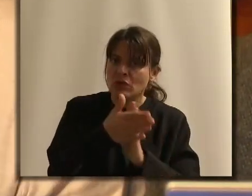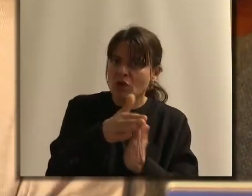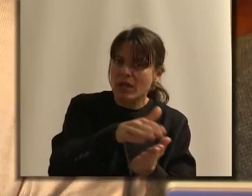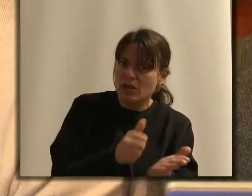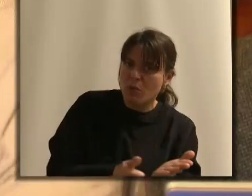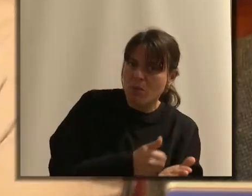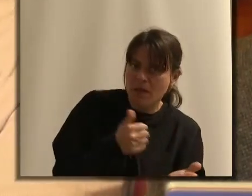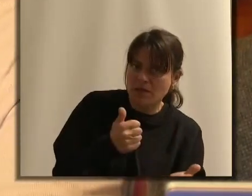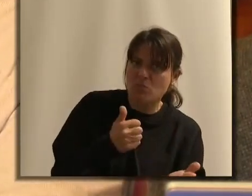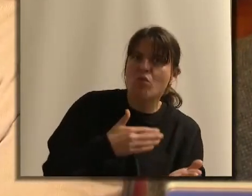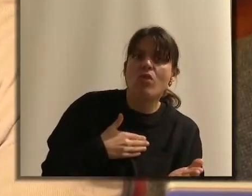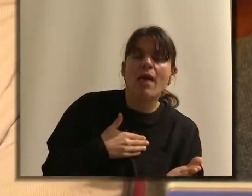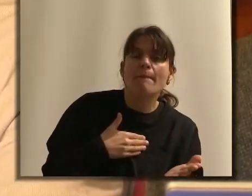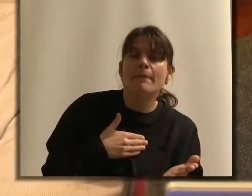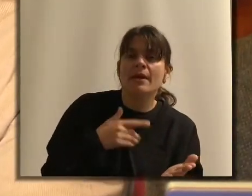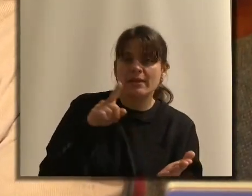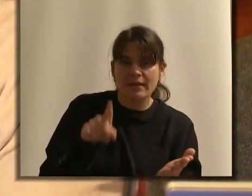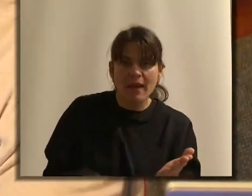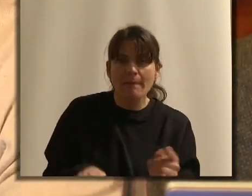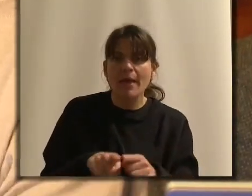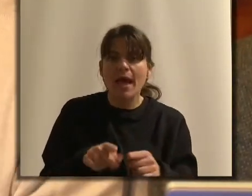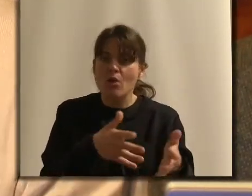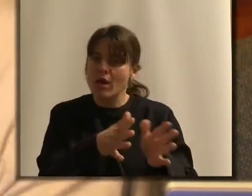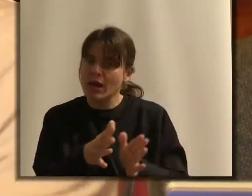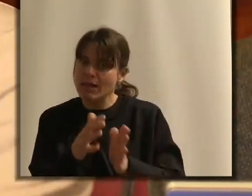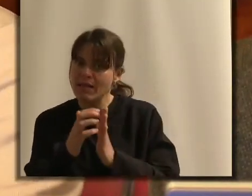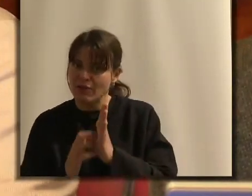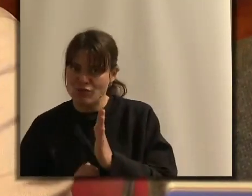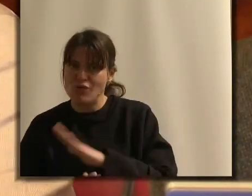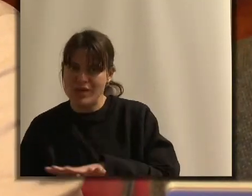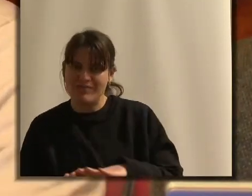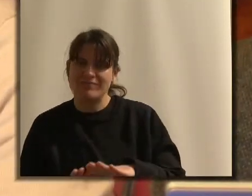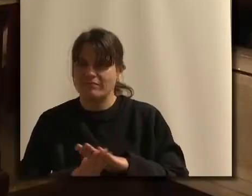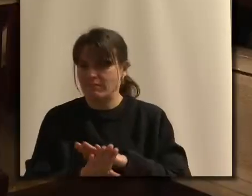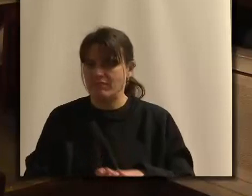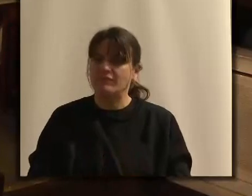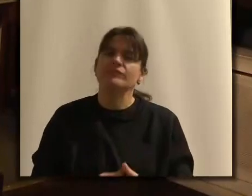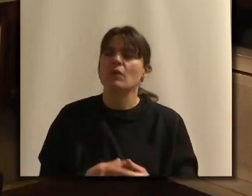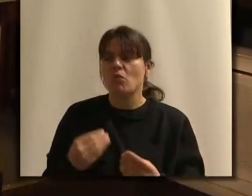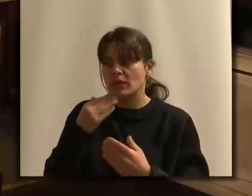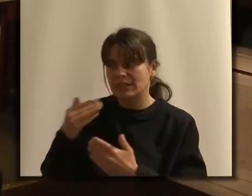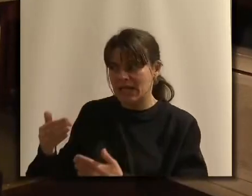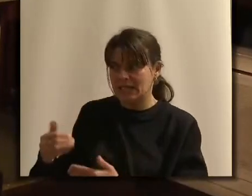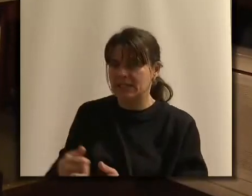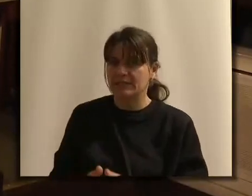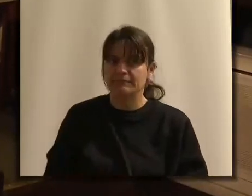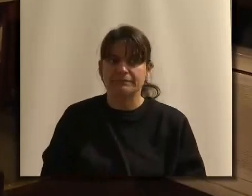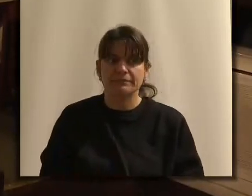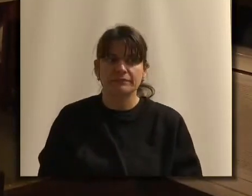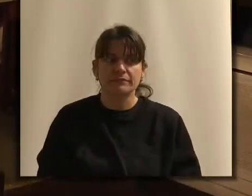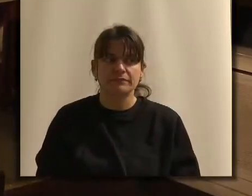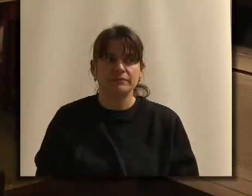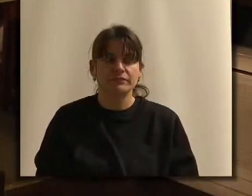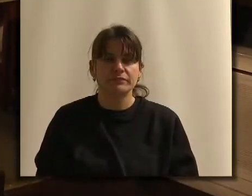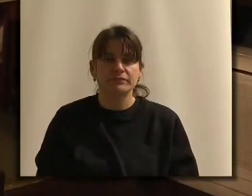podrem disminuir una part del finançament que ens ve via crèdit. Això és tot. Moltes gràcies.